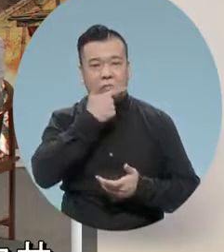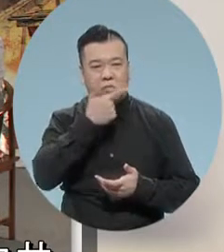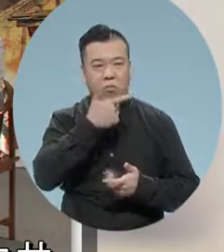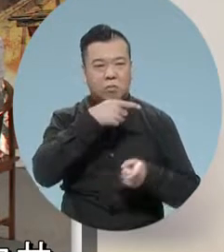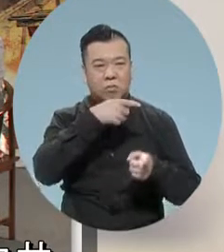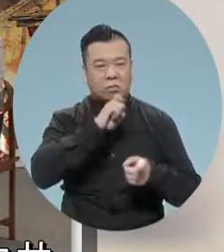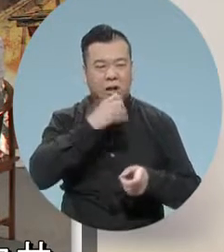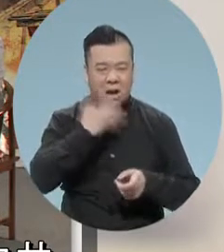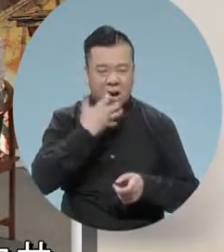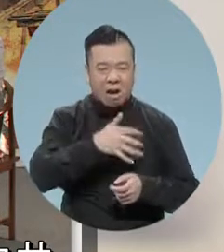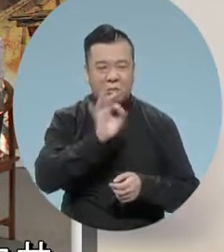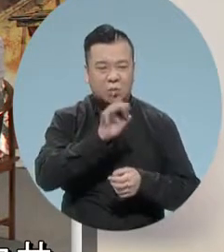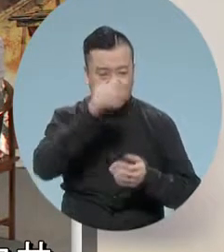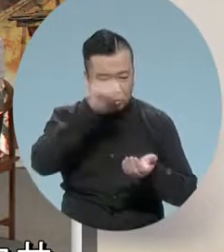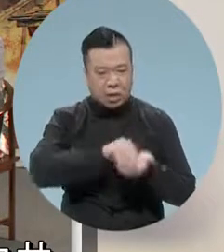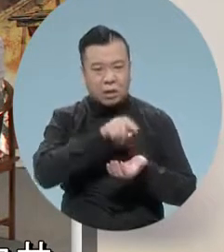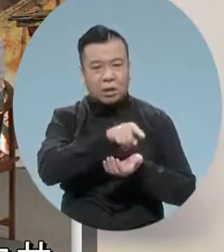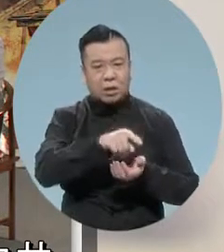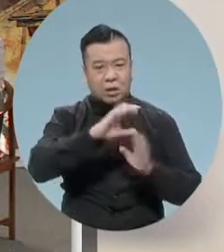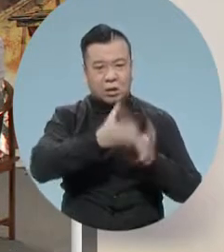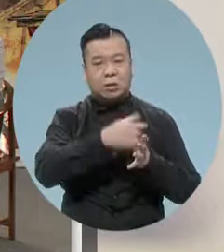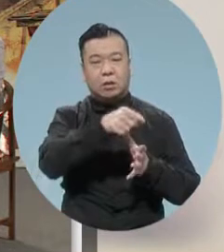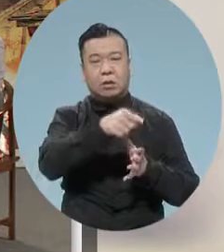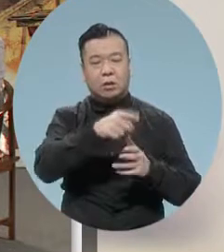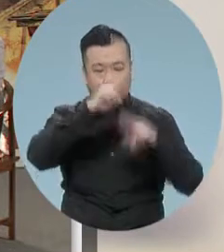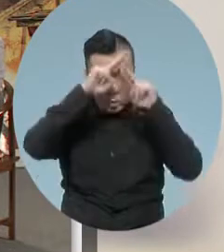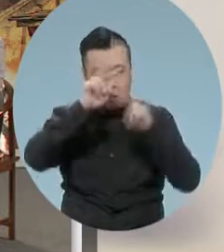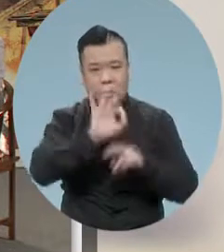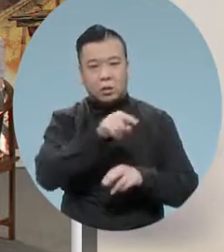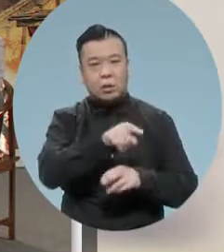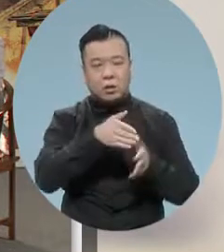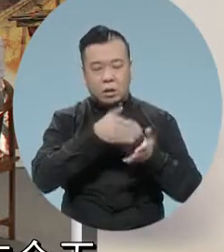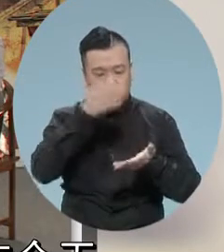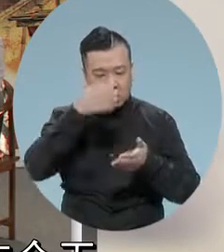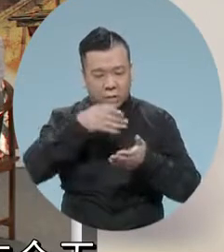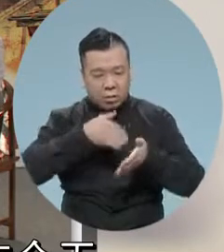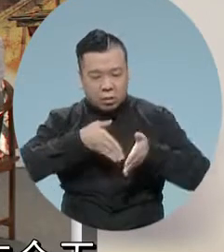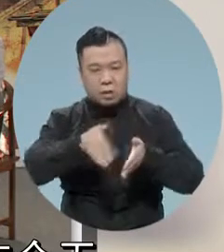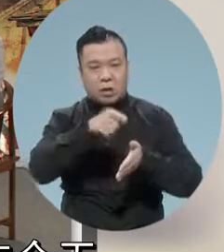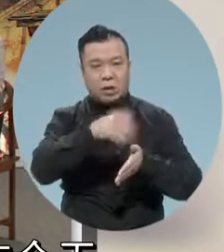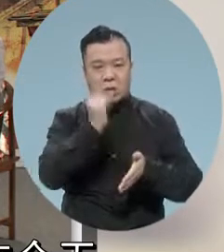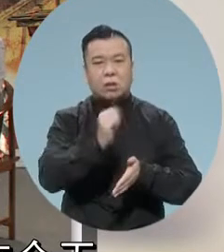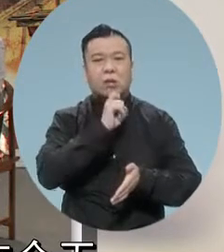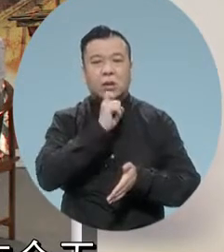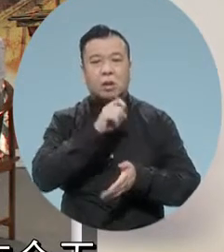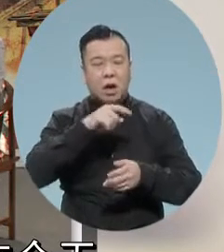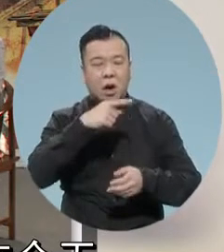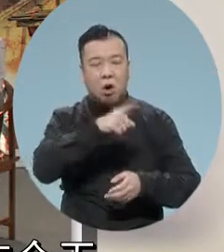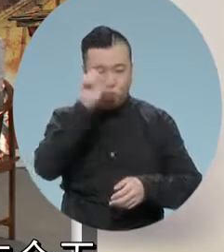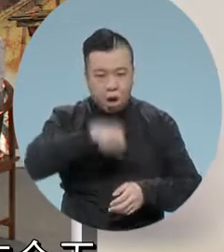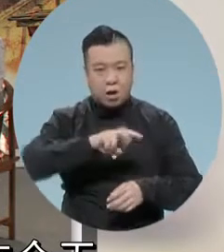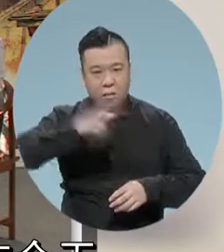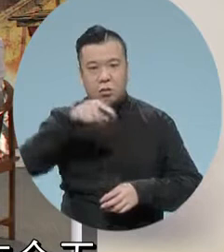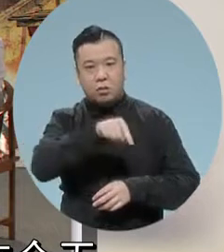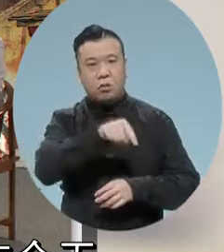断艰苦实践嘅政党中共。而呢个实践过程里边有错误嘅时候肯改嘅